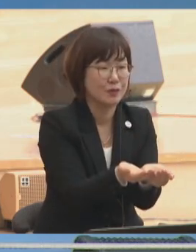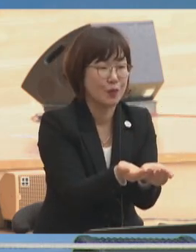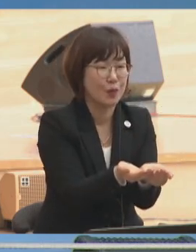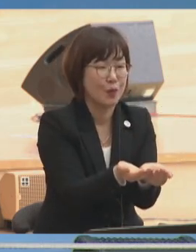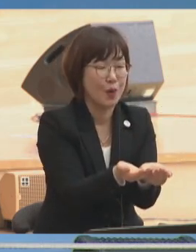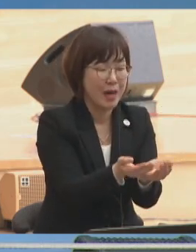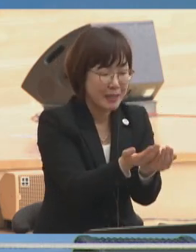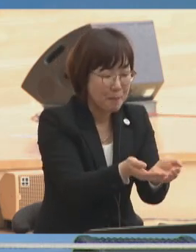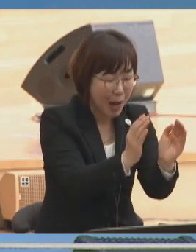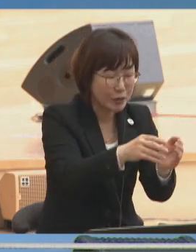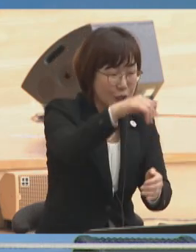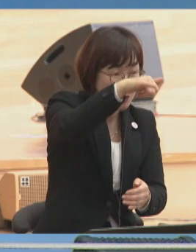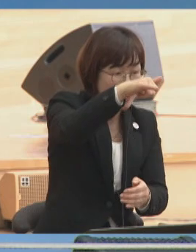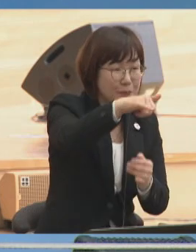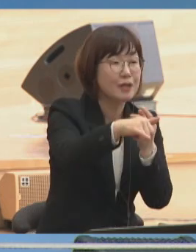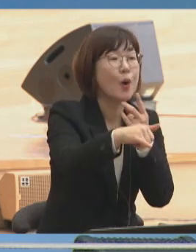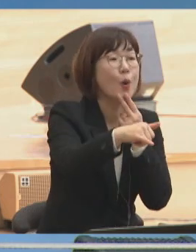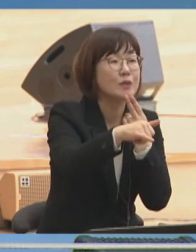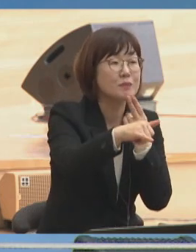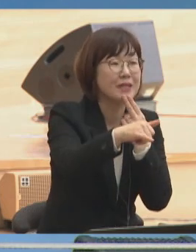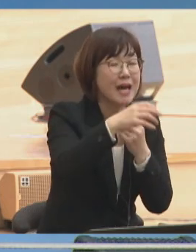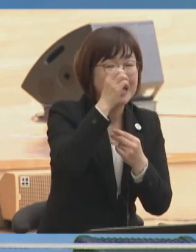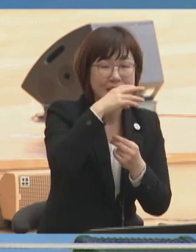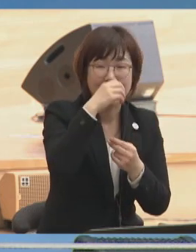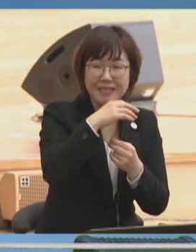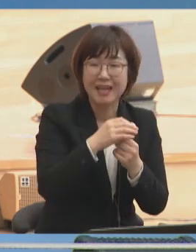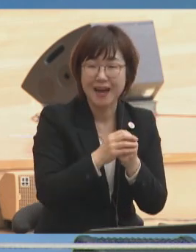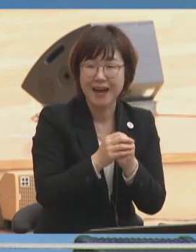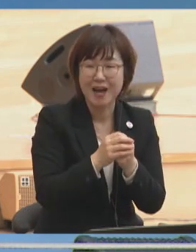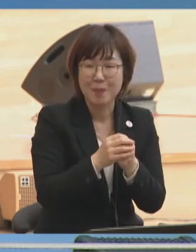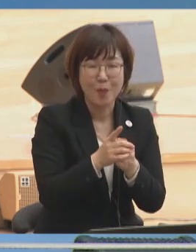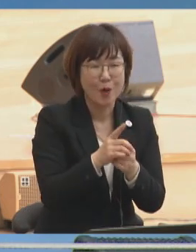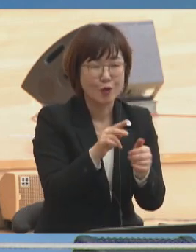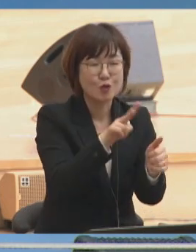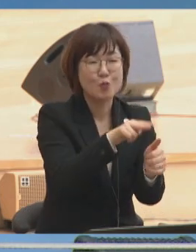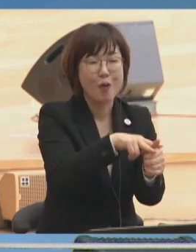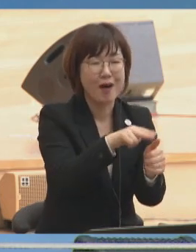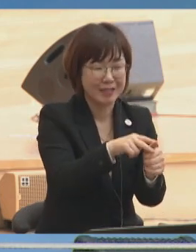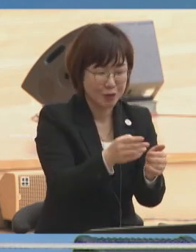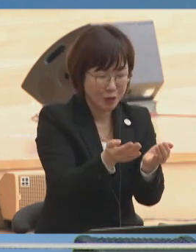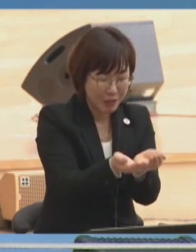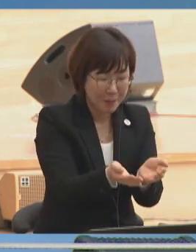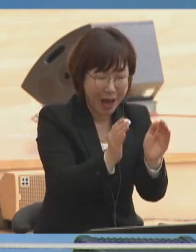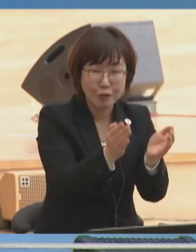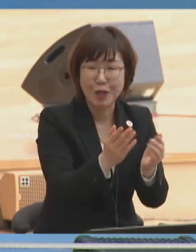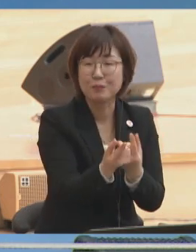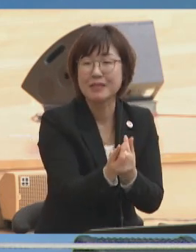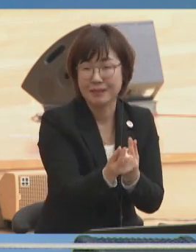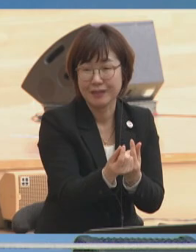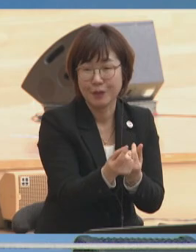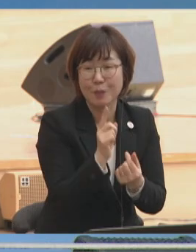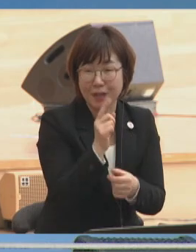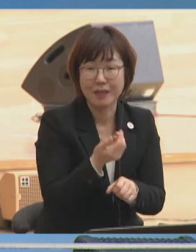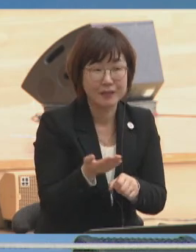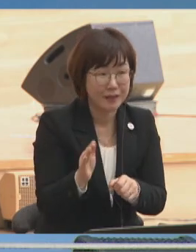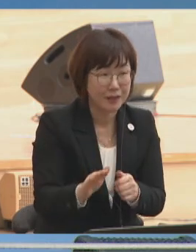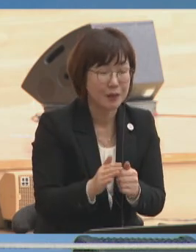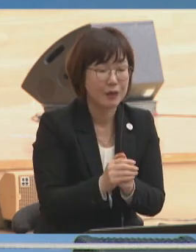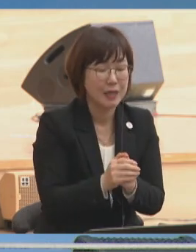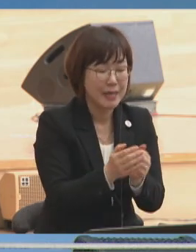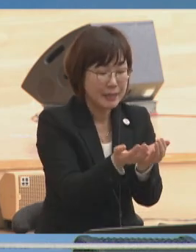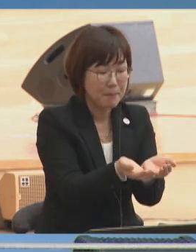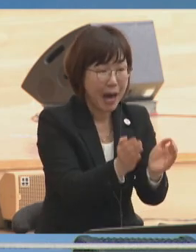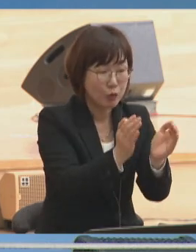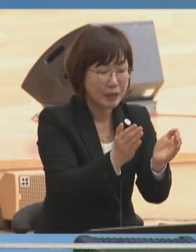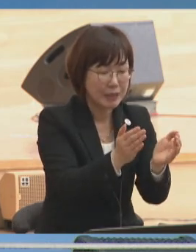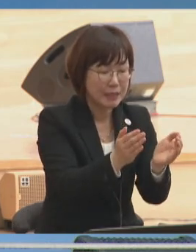바구니는 손잡이가 없다고 말했습니다. 종이 봉다리 비슷한 그런 거라고 말씀드렸어요. 자, 그러면 그런 봉다리 말이에요.